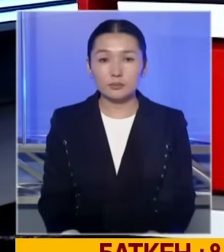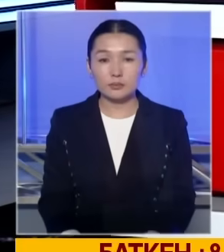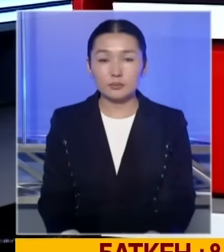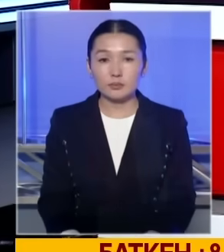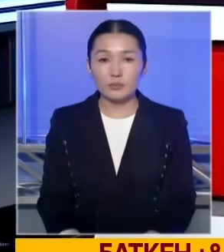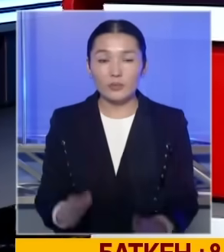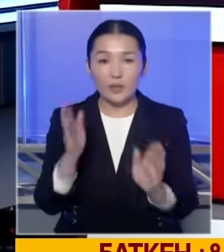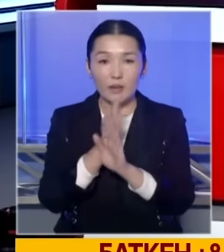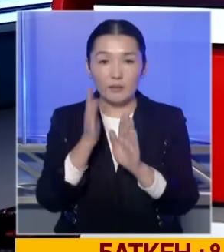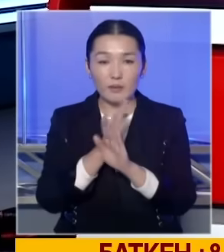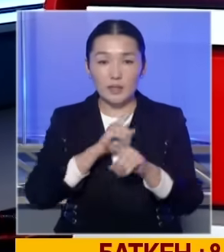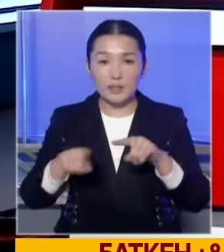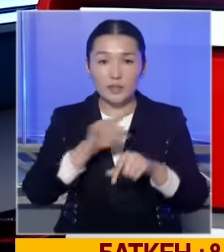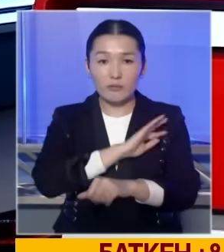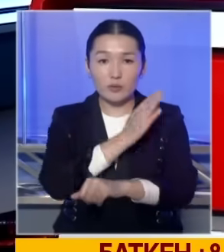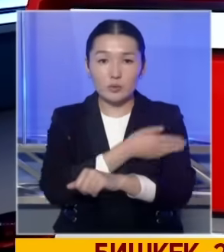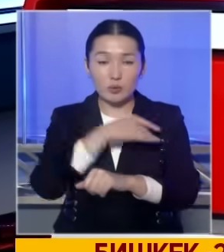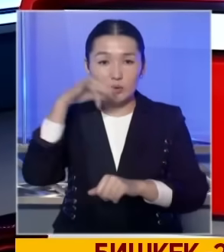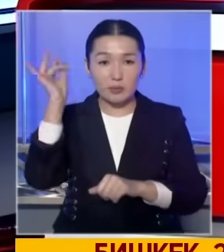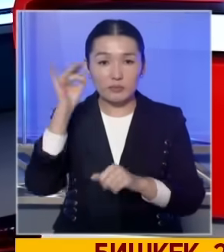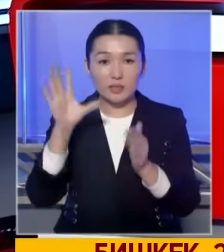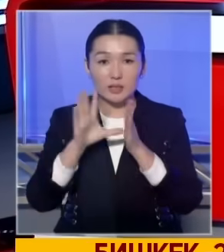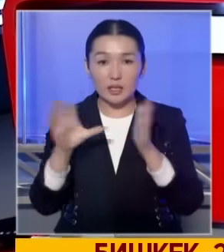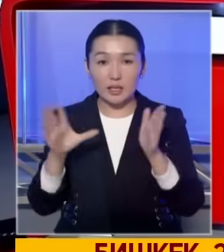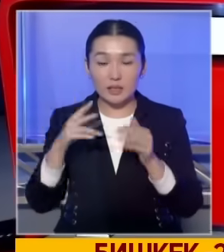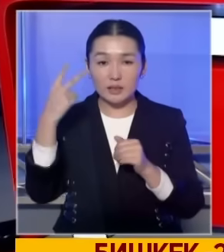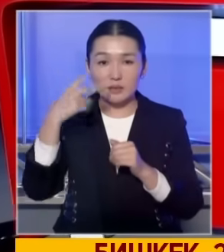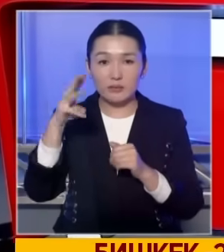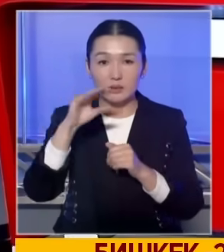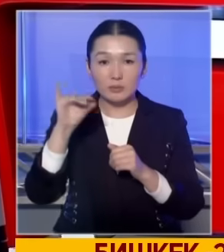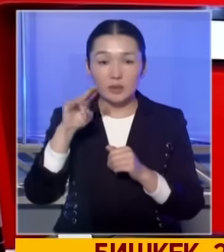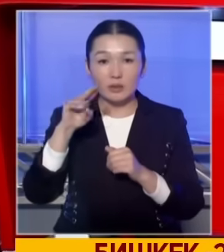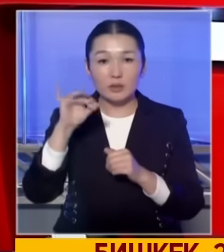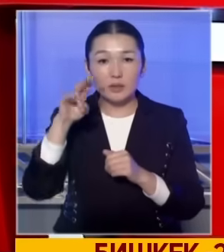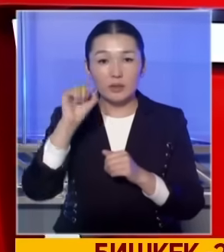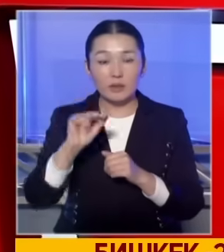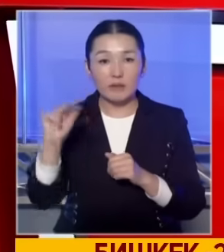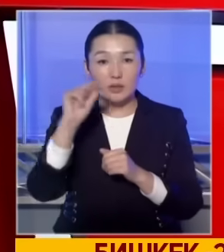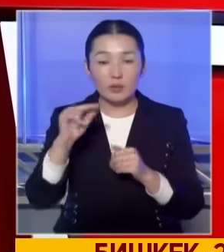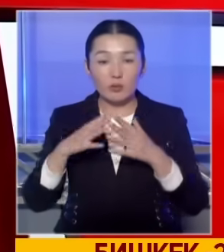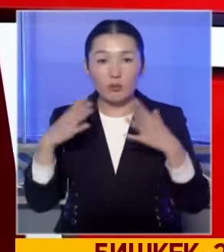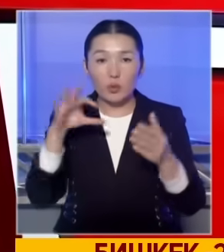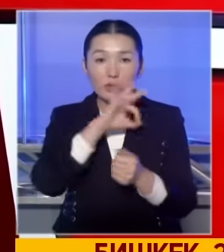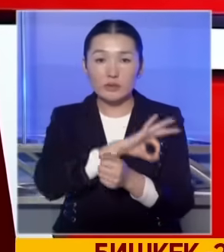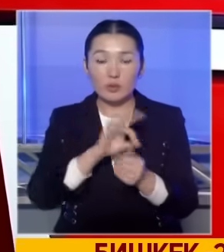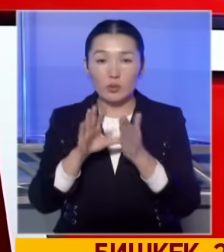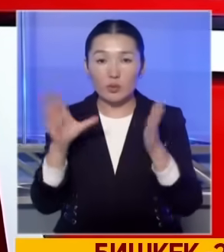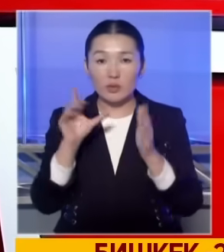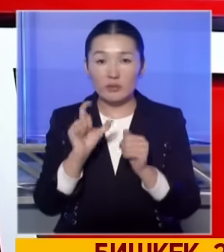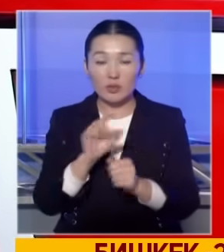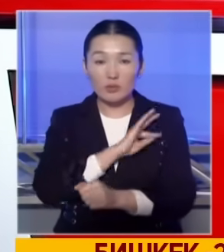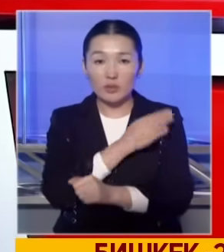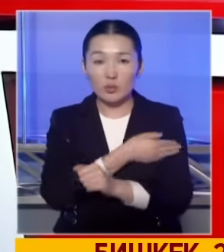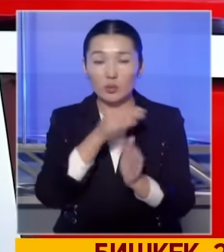Аба ырайынын кескин суукташы менен өлкө боюнча электр энергиясы 20 миллион киловатт-саат көп колдонулган. Мындан улам энергетиктер күчөтүлгөн